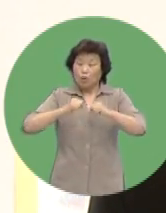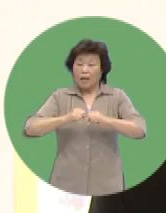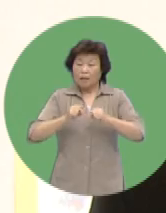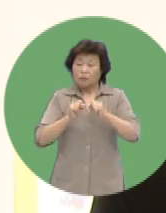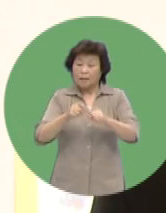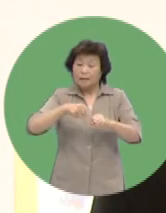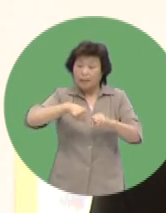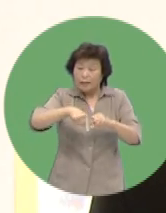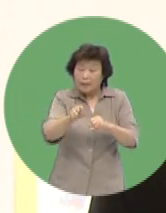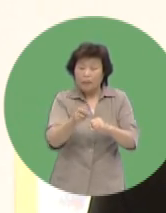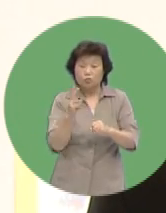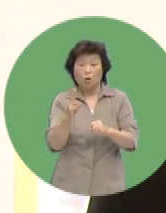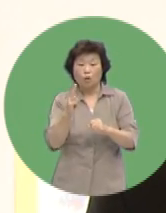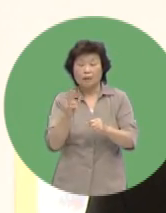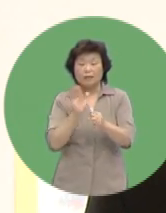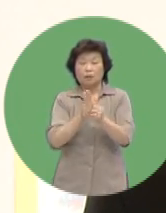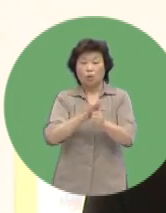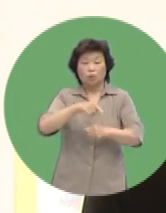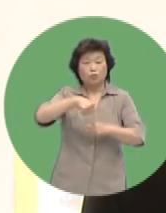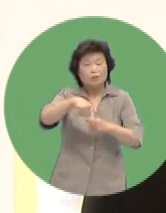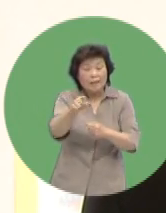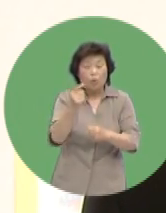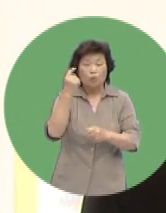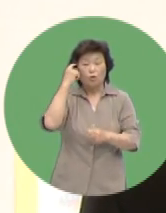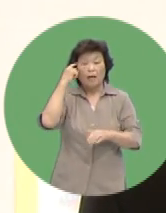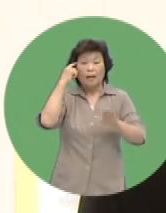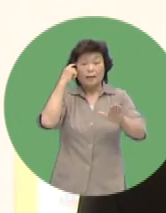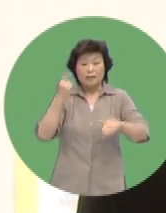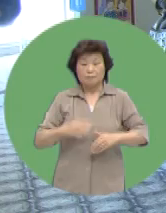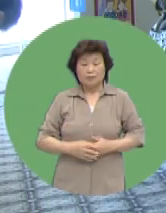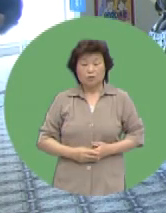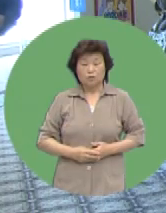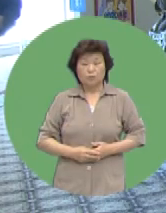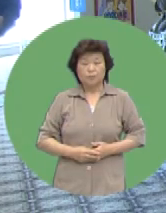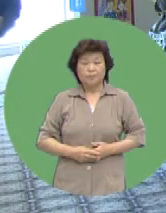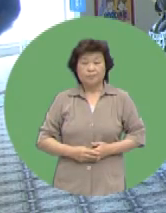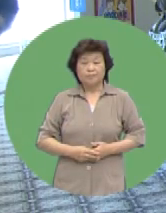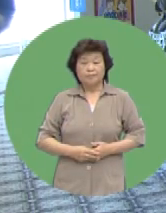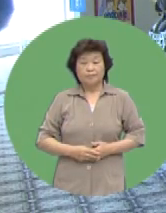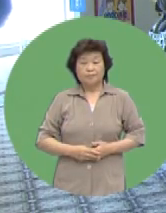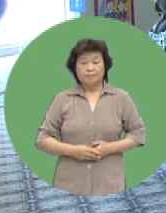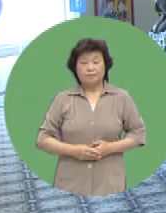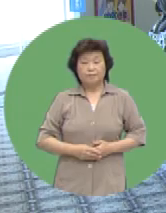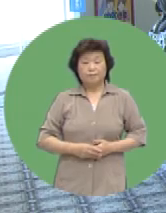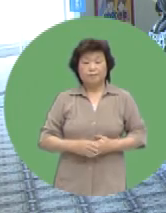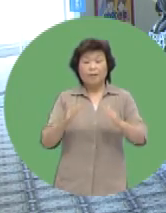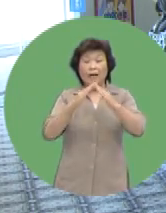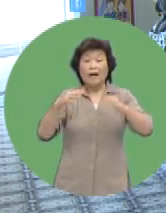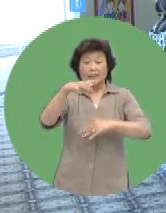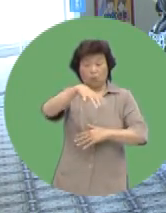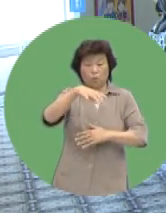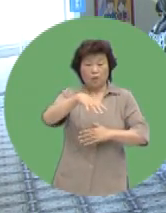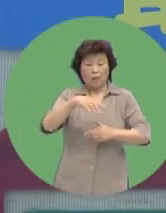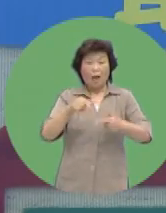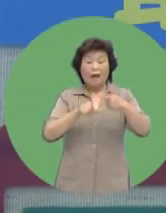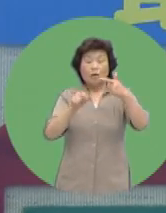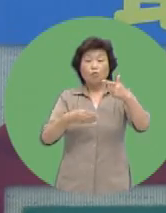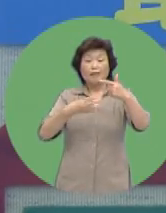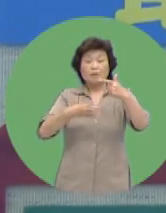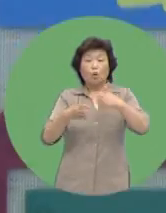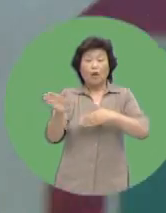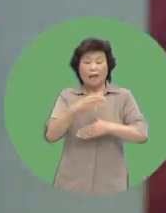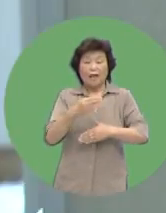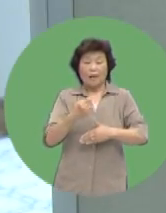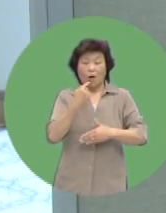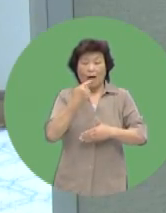っていけるように協力をしていこうというふうには考えてございます。 また会場では、6月4日から